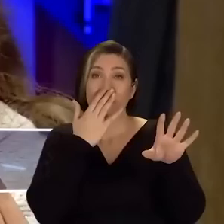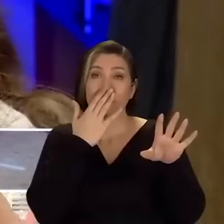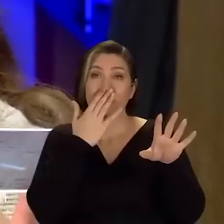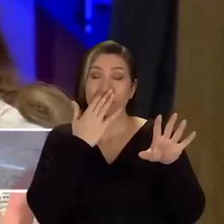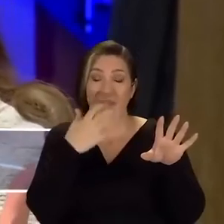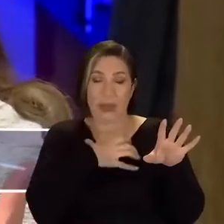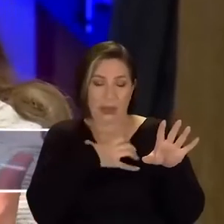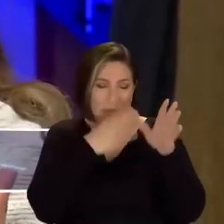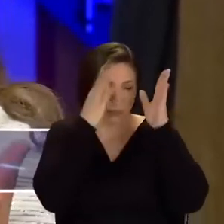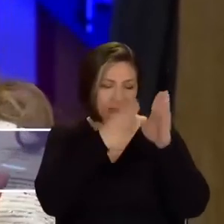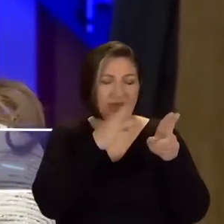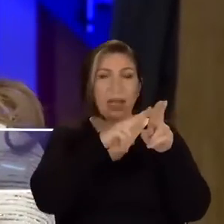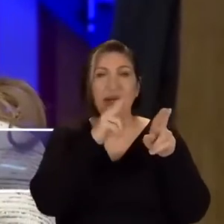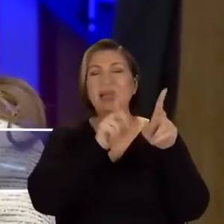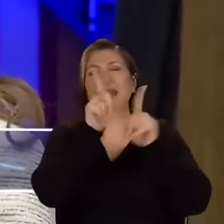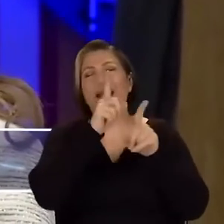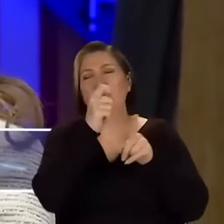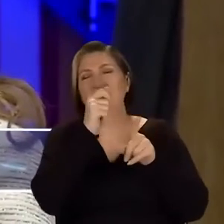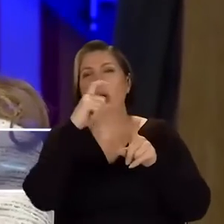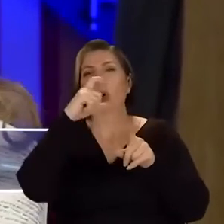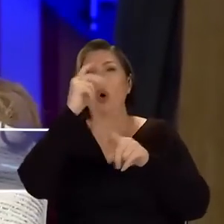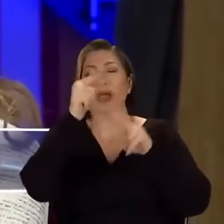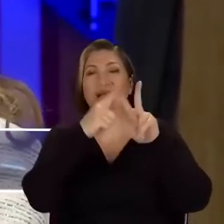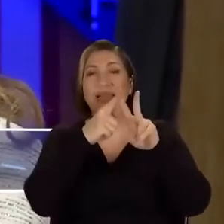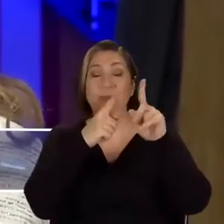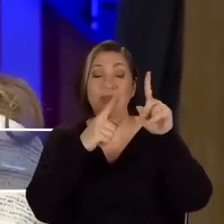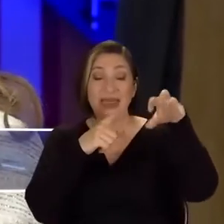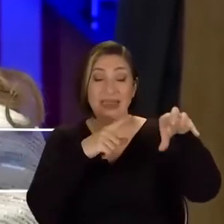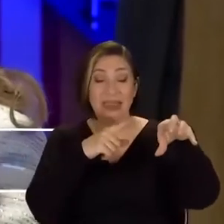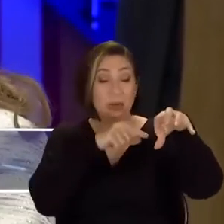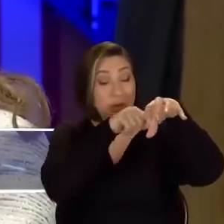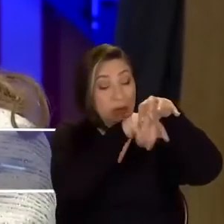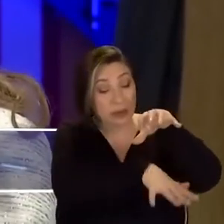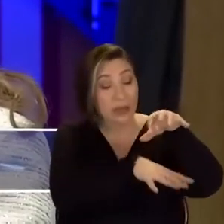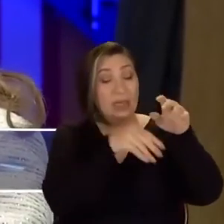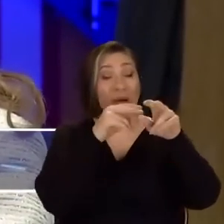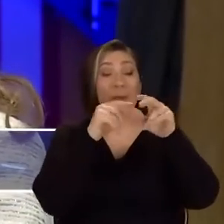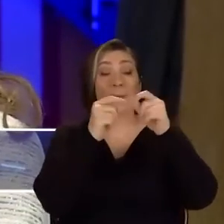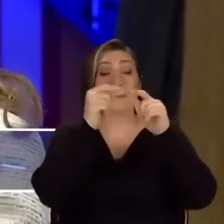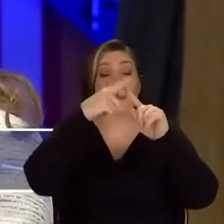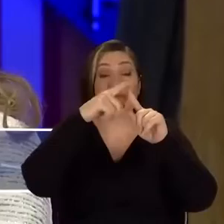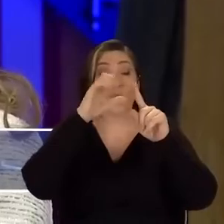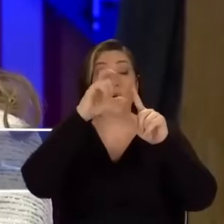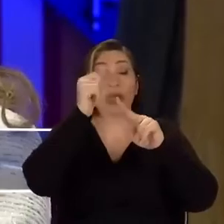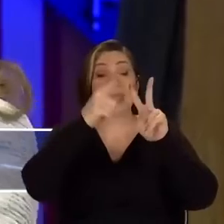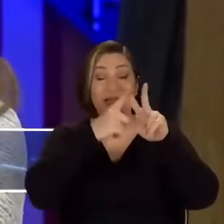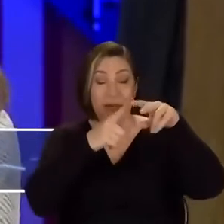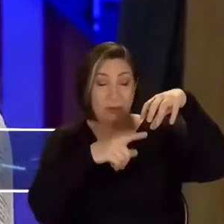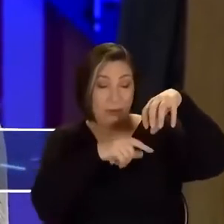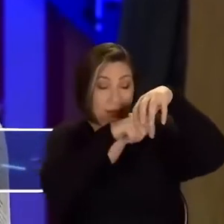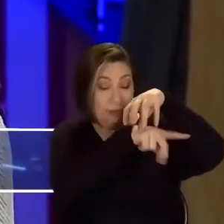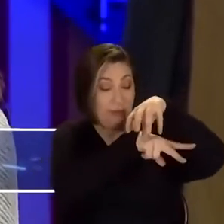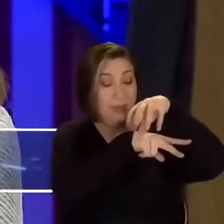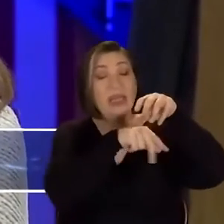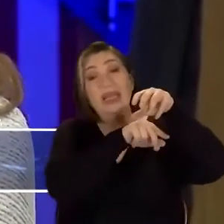blockchain üzerine çalışan kripto paralar yani coin'lerden sadece biri Bitcoin. Bitcoin blockchain üzerinde çalışan Bitcoin.